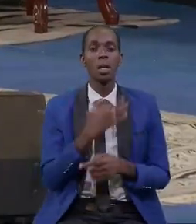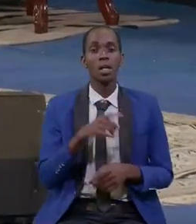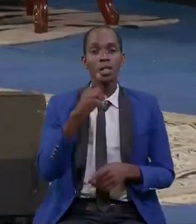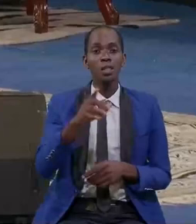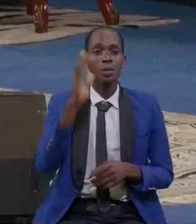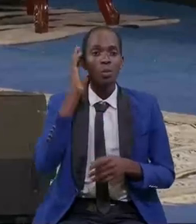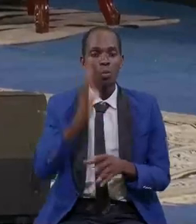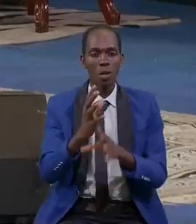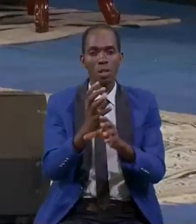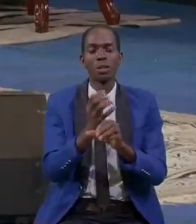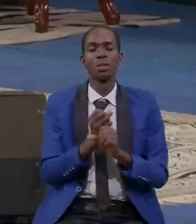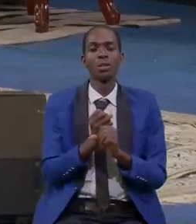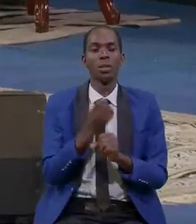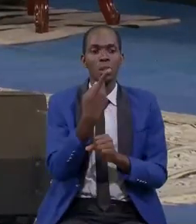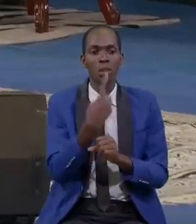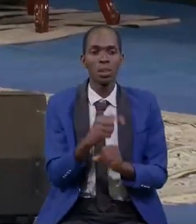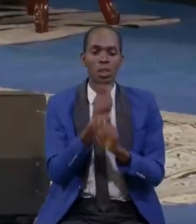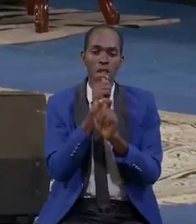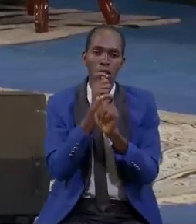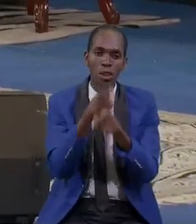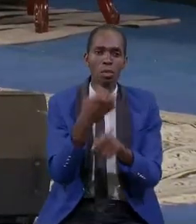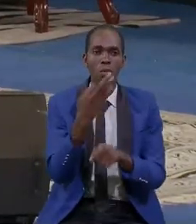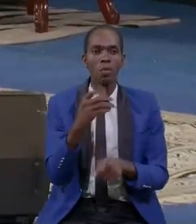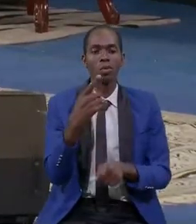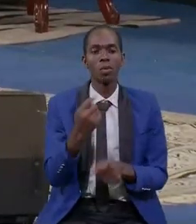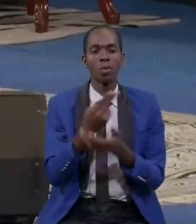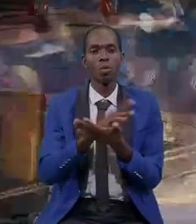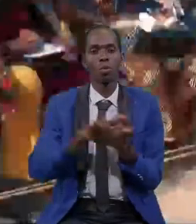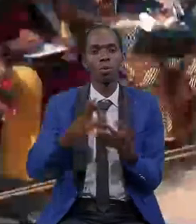recevrez le don du Saint-Esprit.